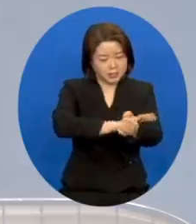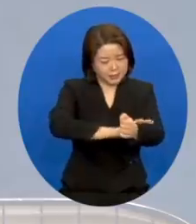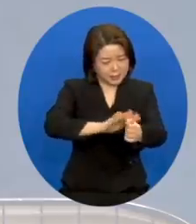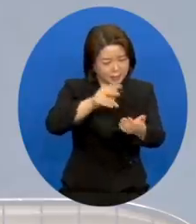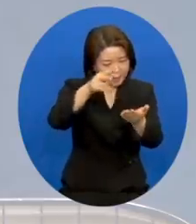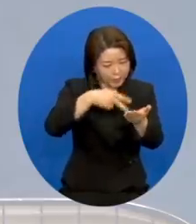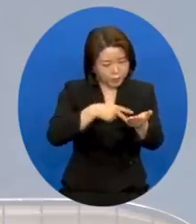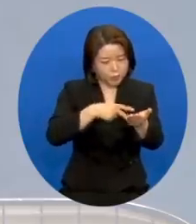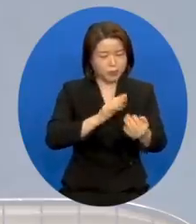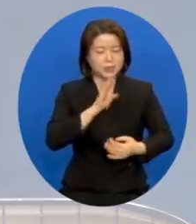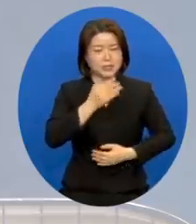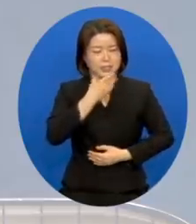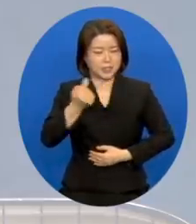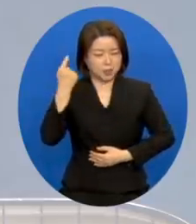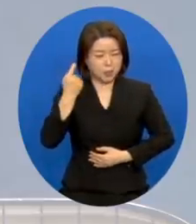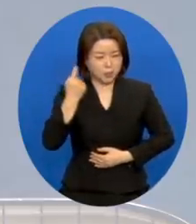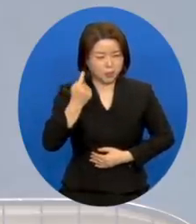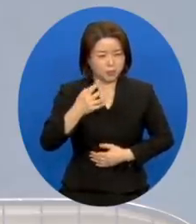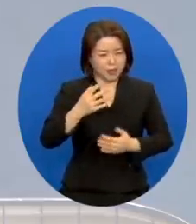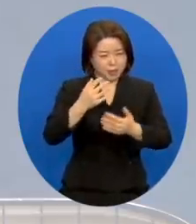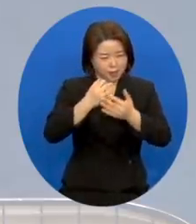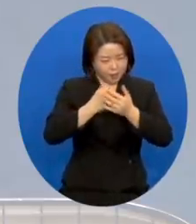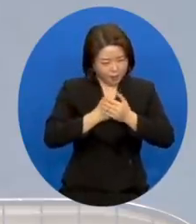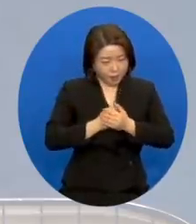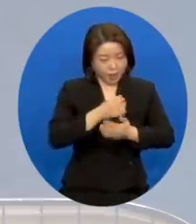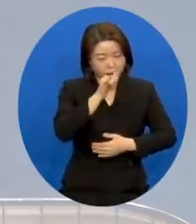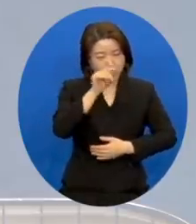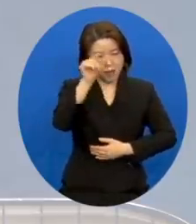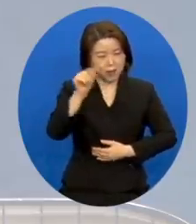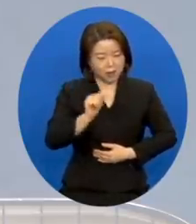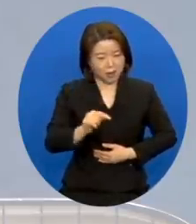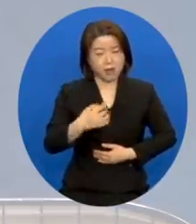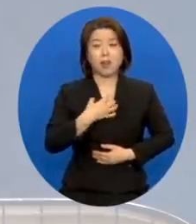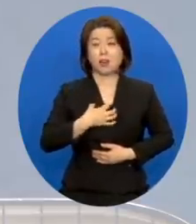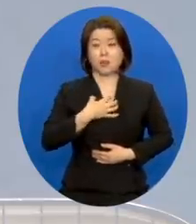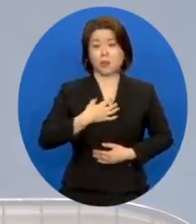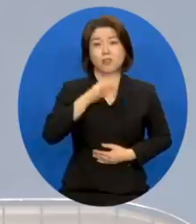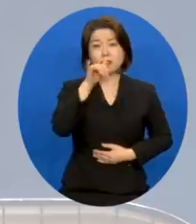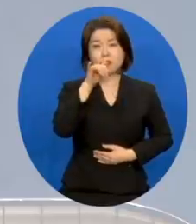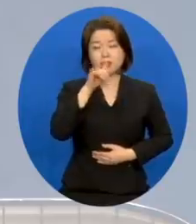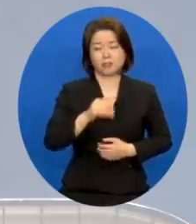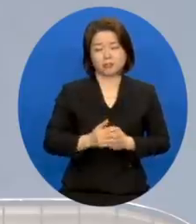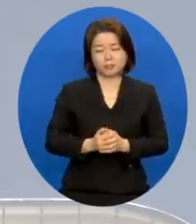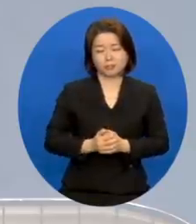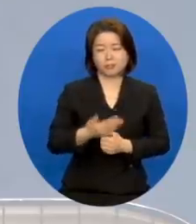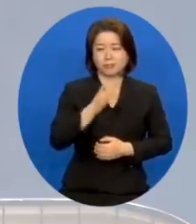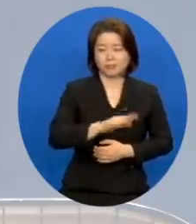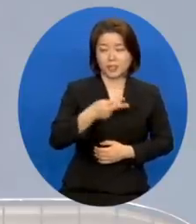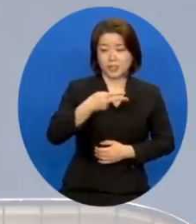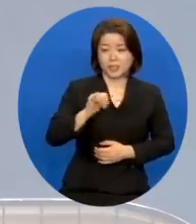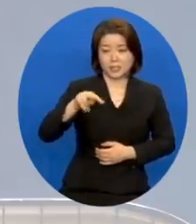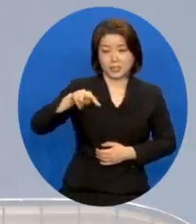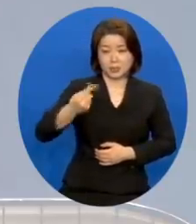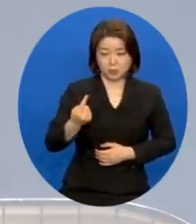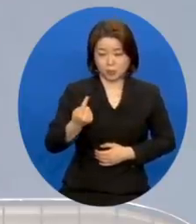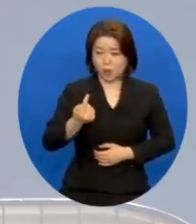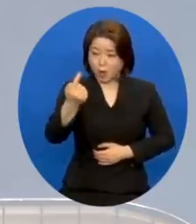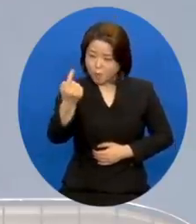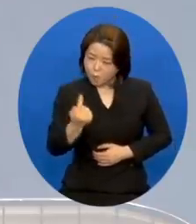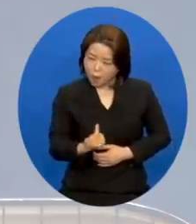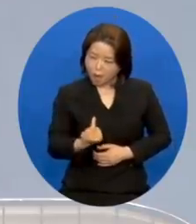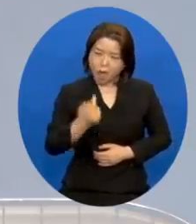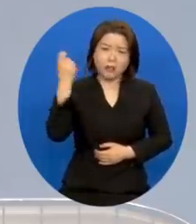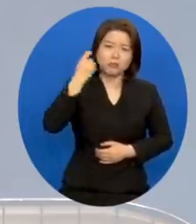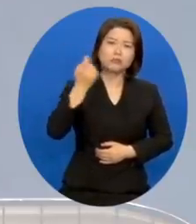복음을 받아 될까 그게 걱정이 두었어요 기도가 돌아와야 소식을 할 수 있을